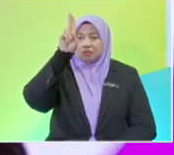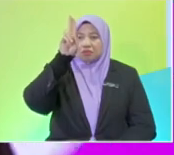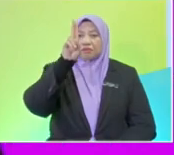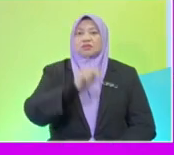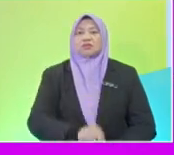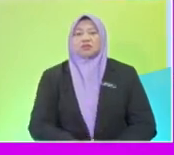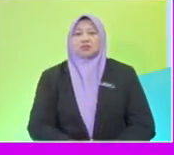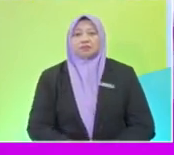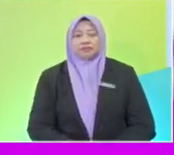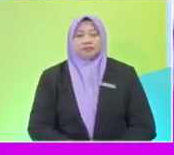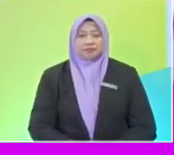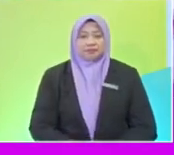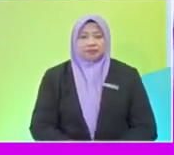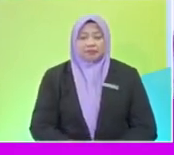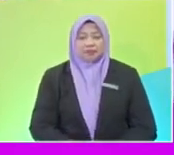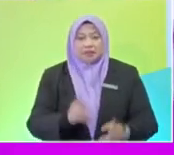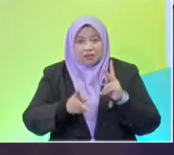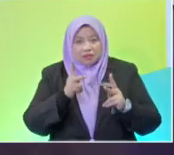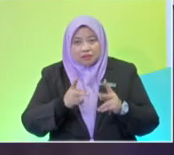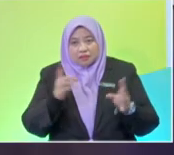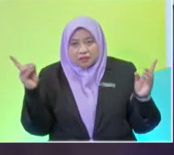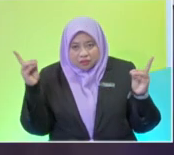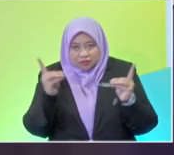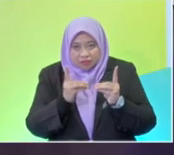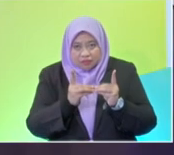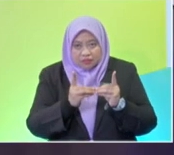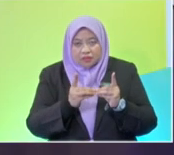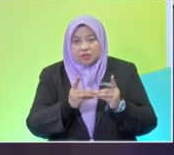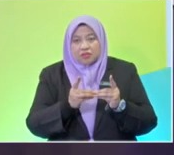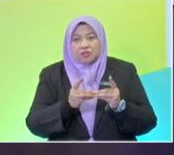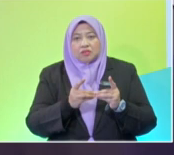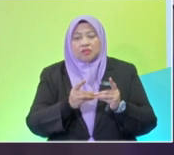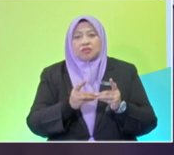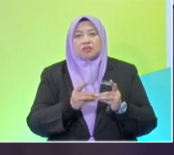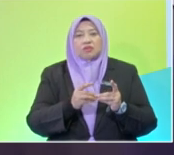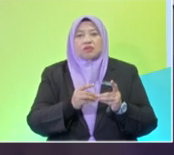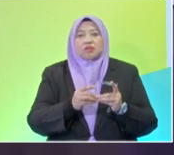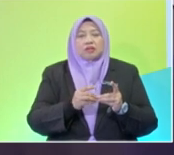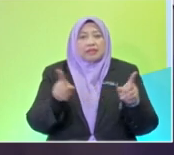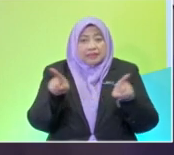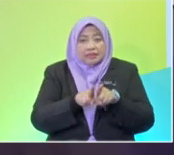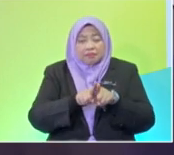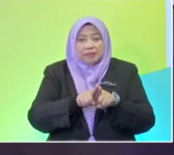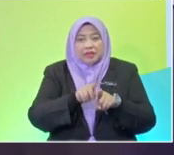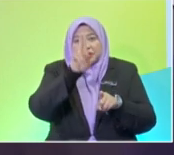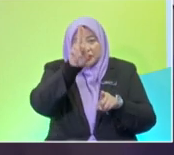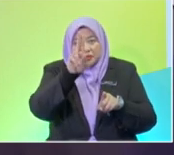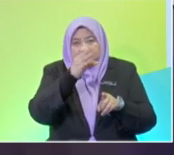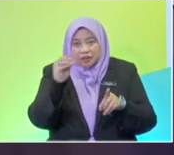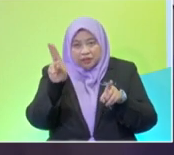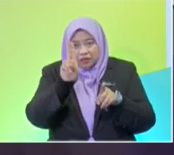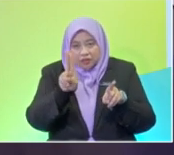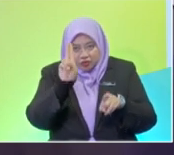Utara kalau kita temukan kutub dengan kutub yang sama dia akan menolak Coba ambil